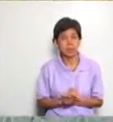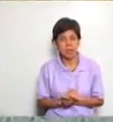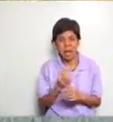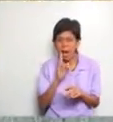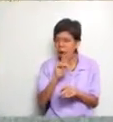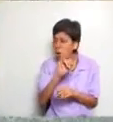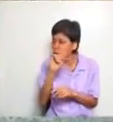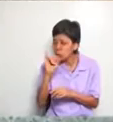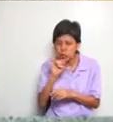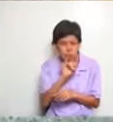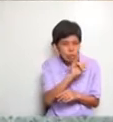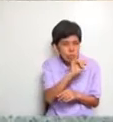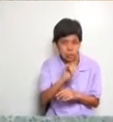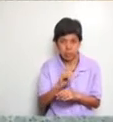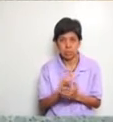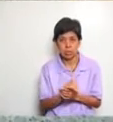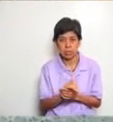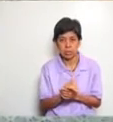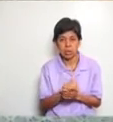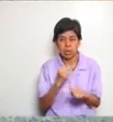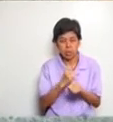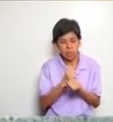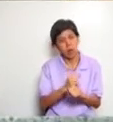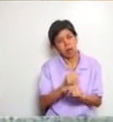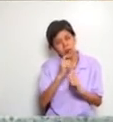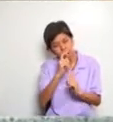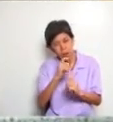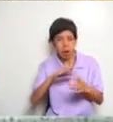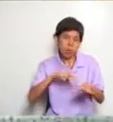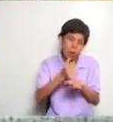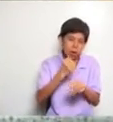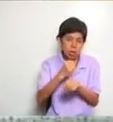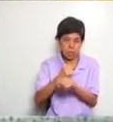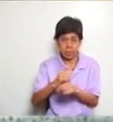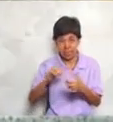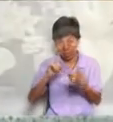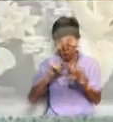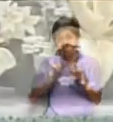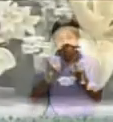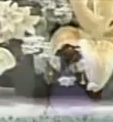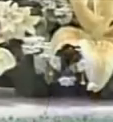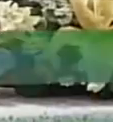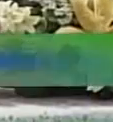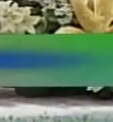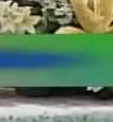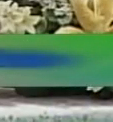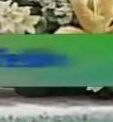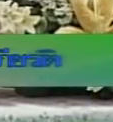ข่เร็วทงหมดในโลกนี้ เป็น 3 กลม แรกวาเภธิส้ ไ้เช็ ๆภรชาติอัทสอง คอ กลมที่เกินกมนุย์ขตัร้อยแวงโงแ